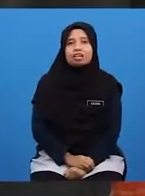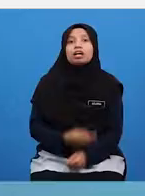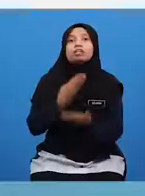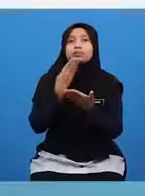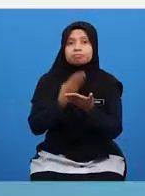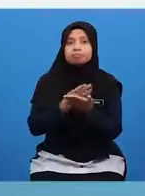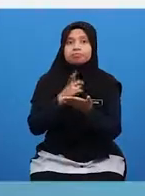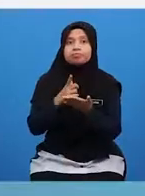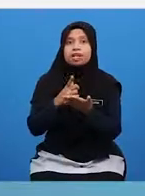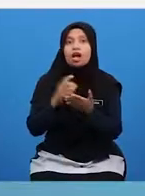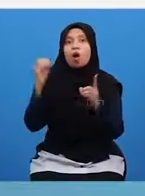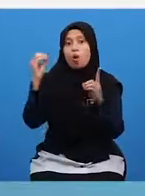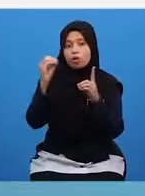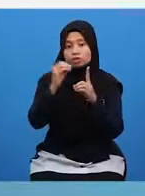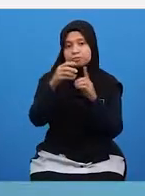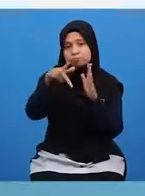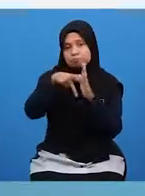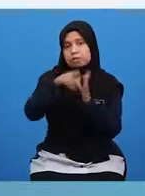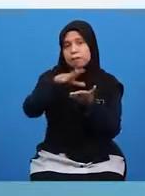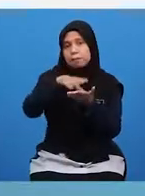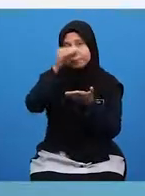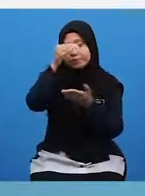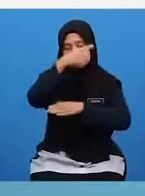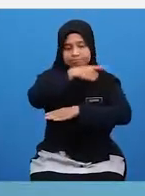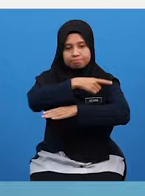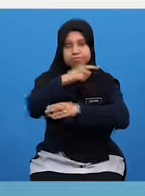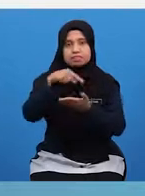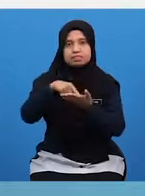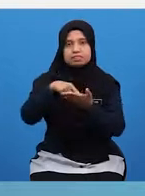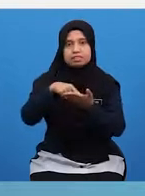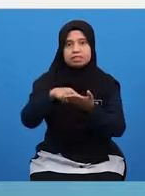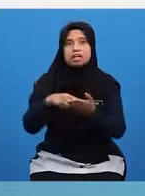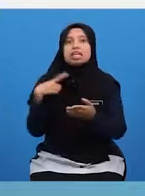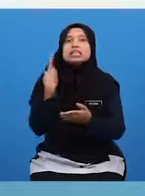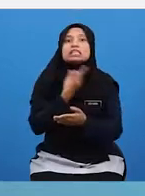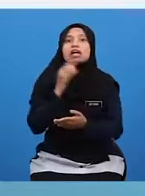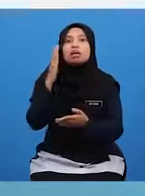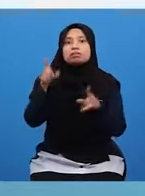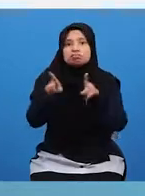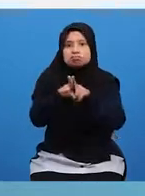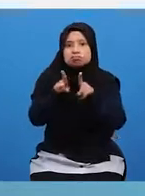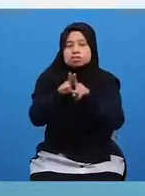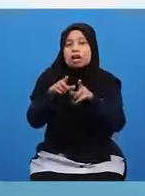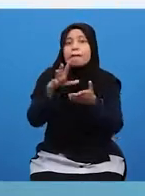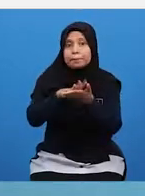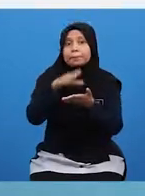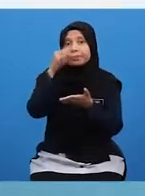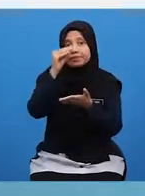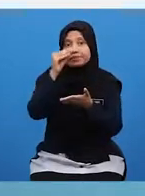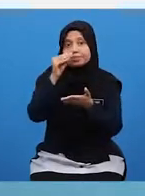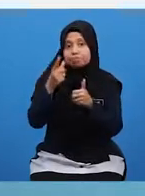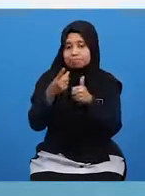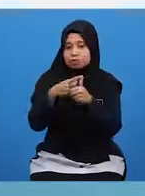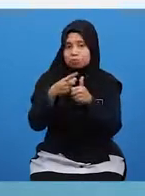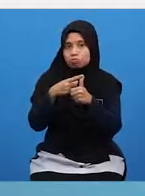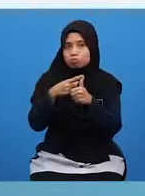Baiklah, objektif pembelajaran pada episod kali ini, kita akan bersama-sama belajar.